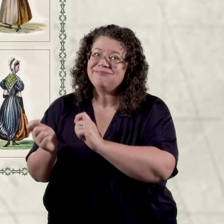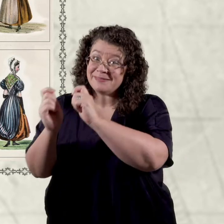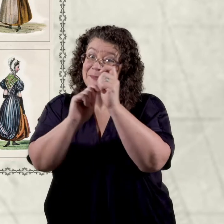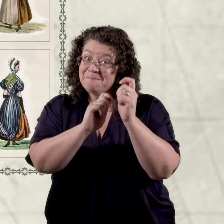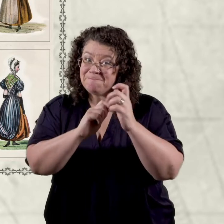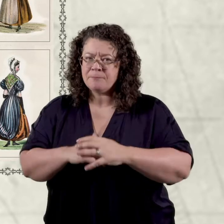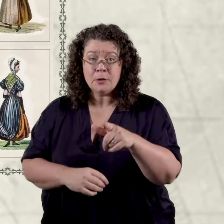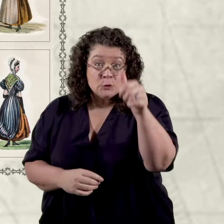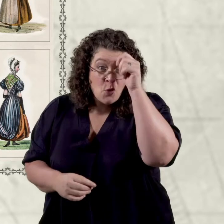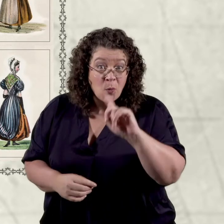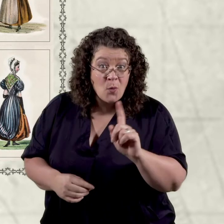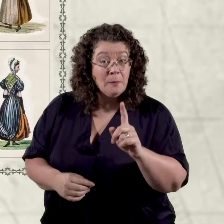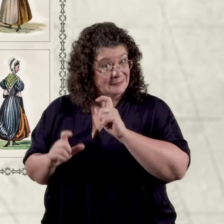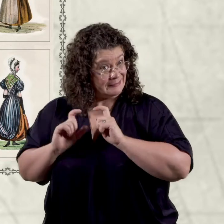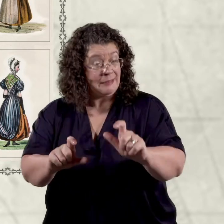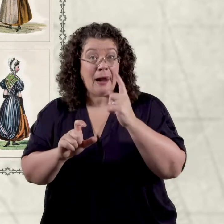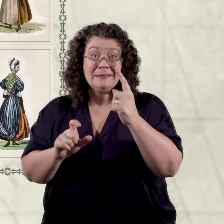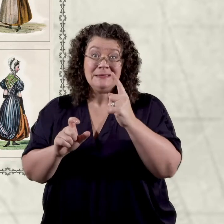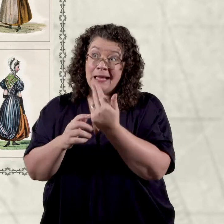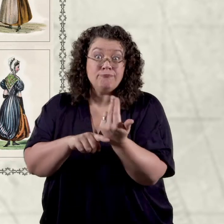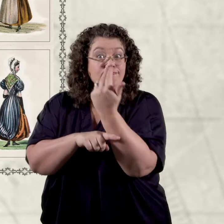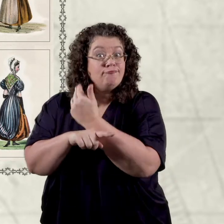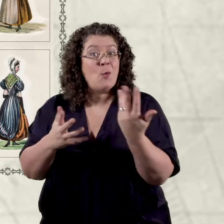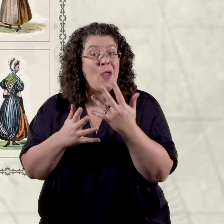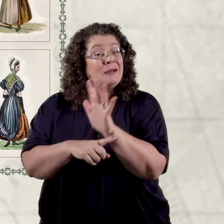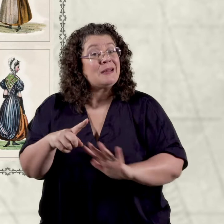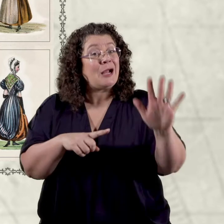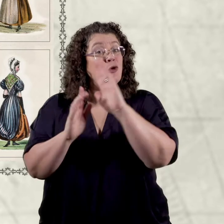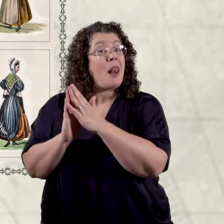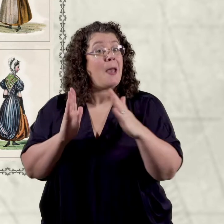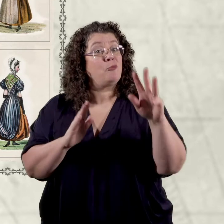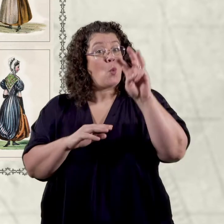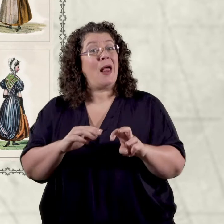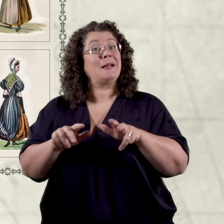Gallwch gweld y lluniau yma yn y Llyfrgell Genedlaethol yn Aberystwyth.